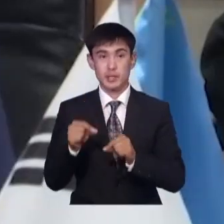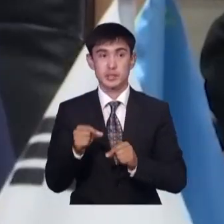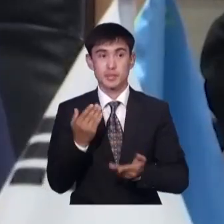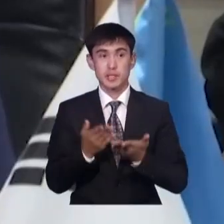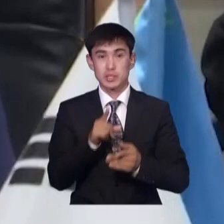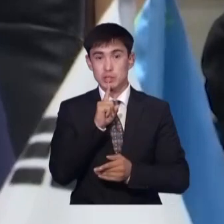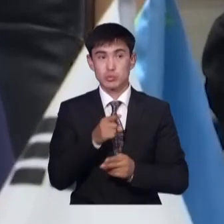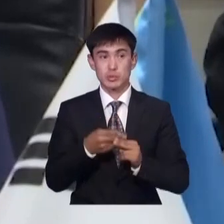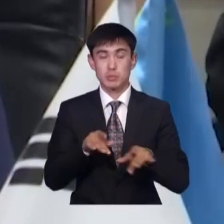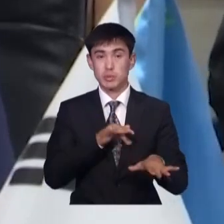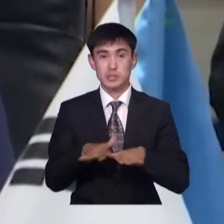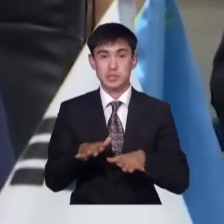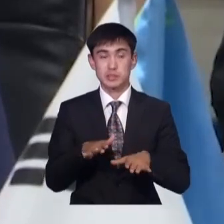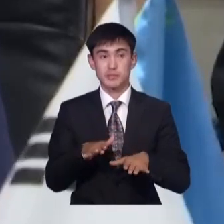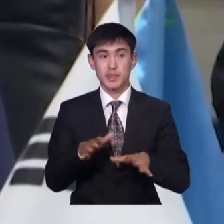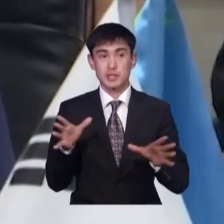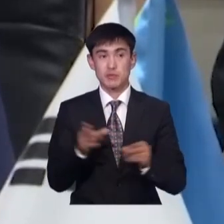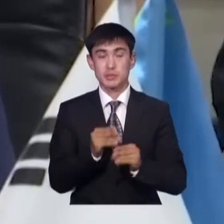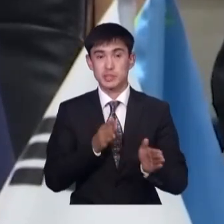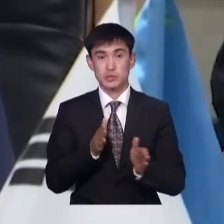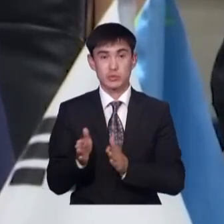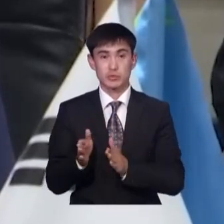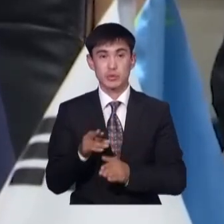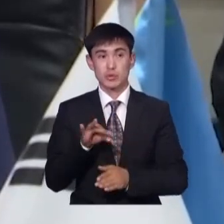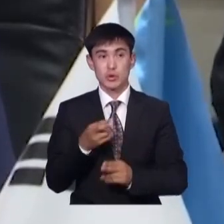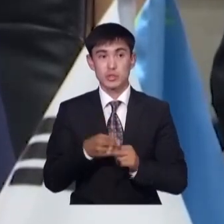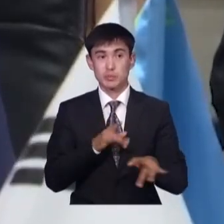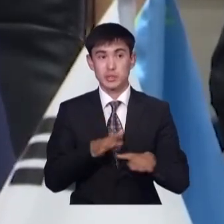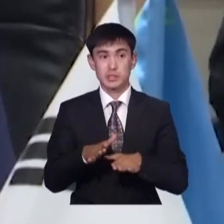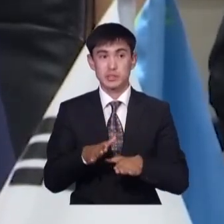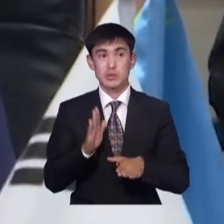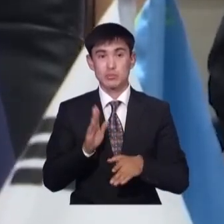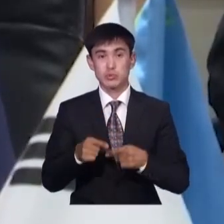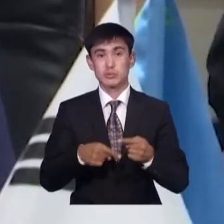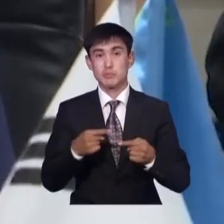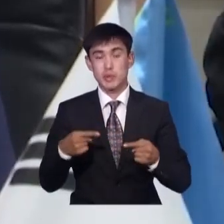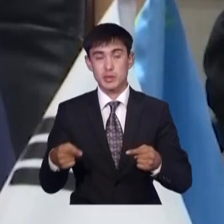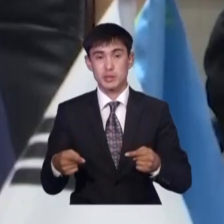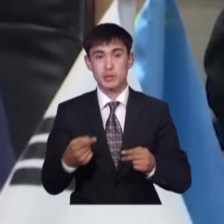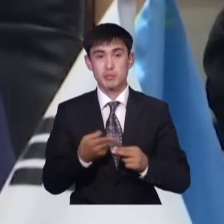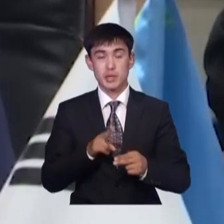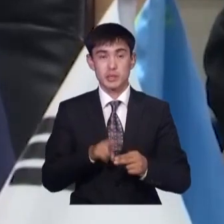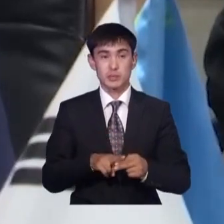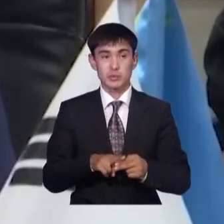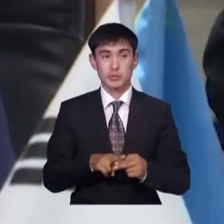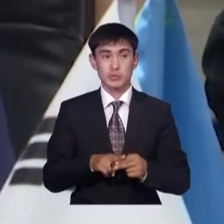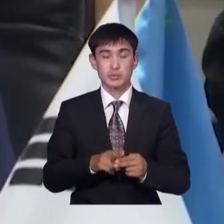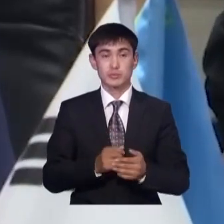не будем этот процесс совместно регулировать, но этот процесс все равно будет идти,